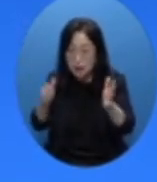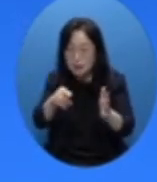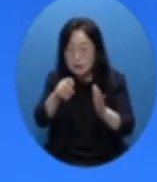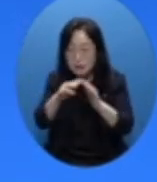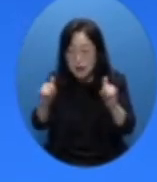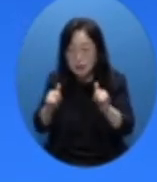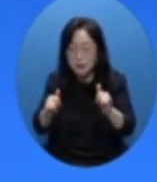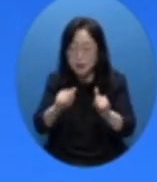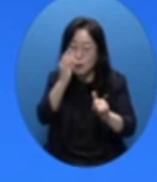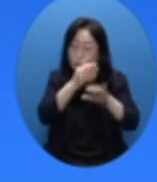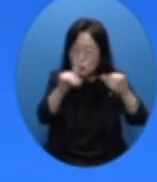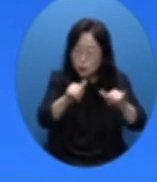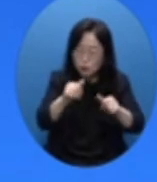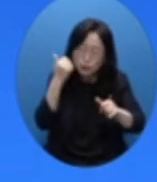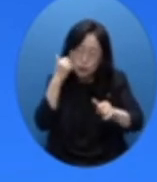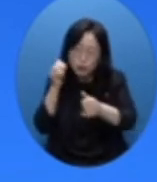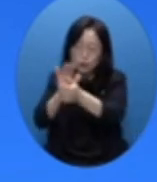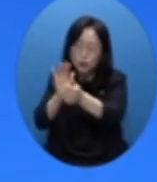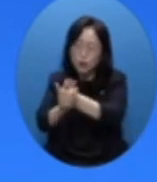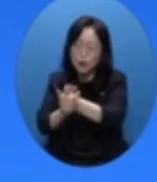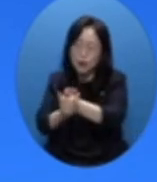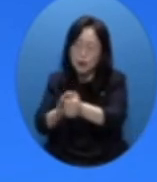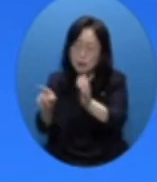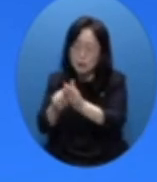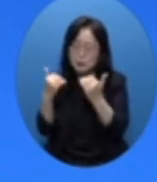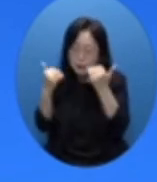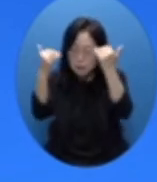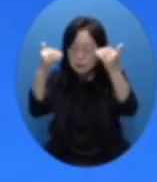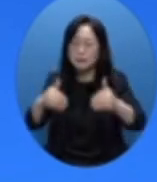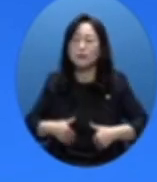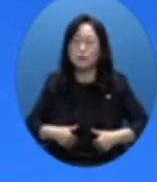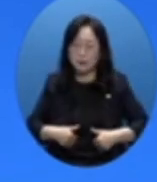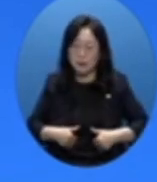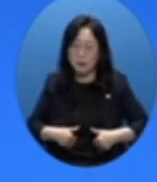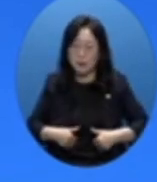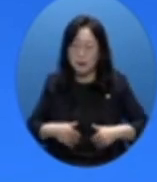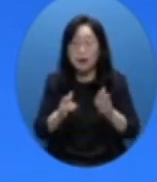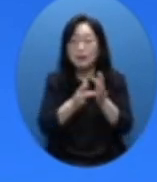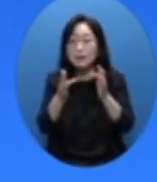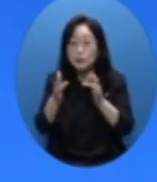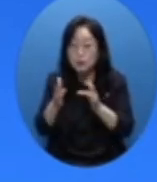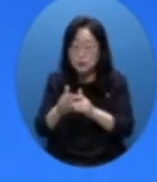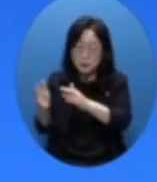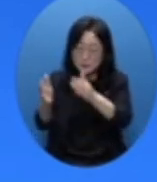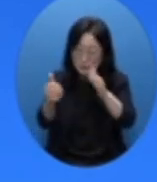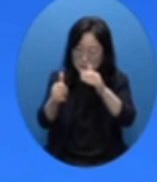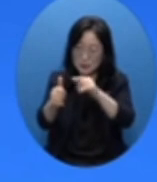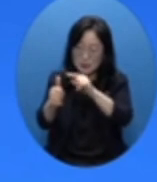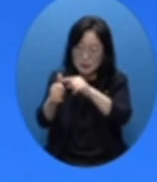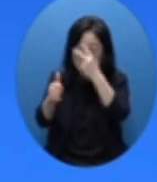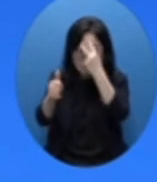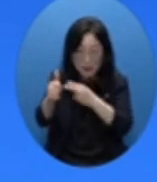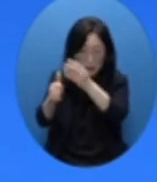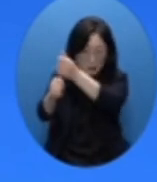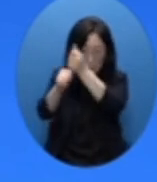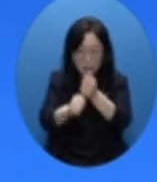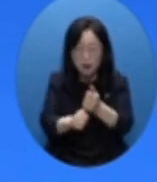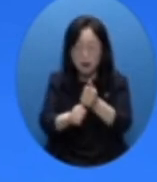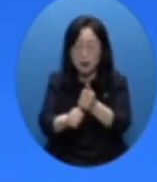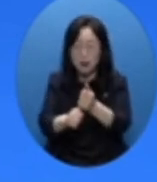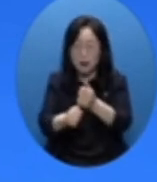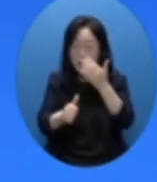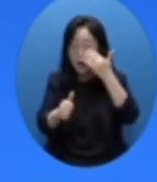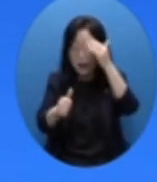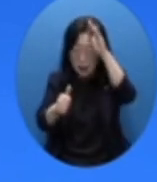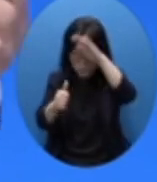가운데 잘 자라야 될 것입니다 그래서 예수님이 명의를 다시 한수 하심에 둘째로 안수